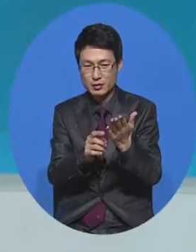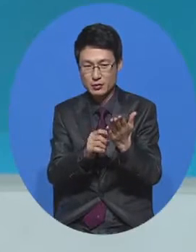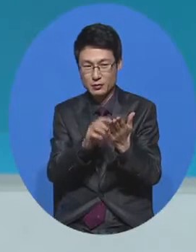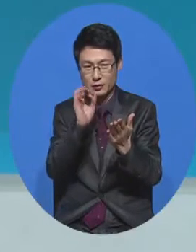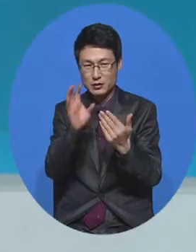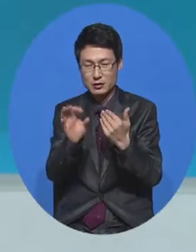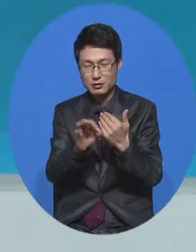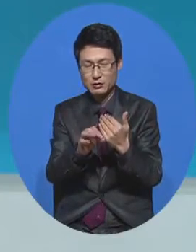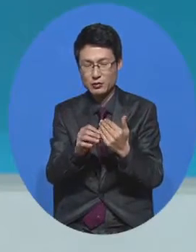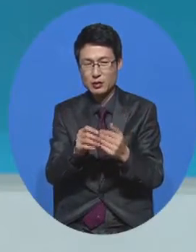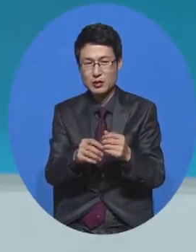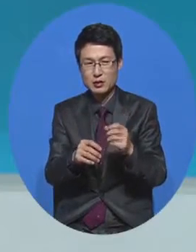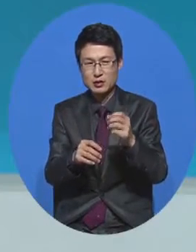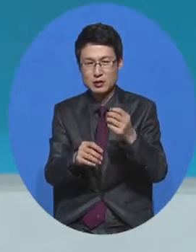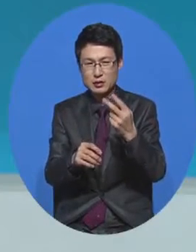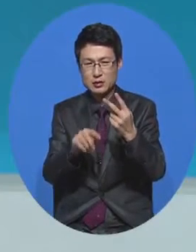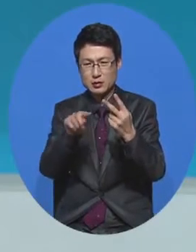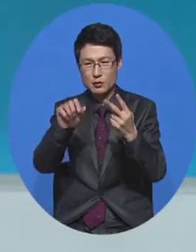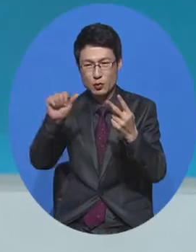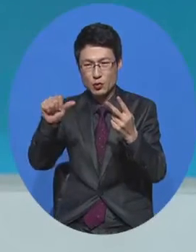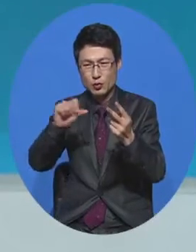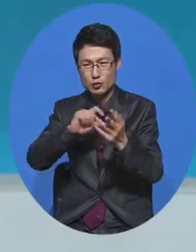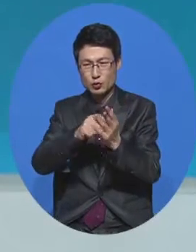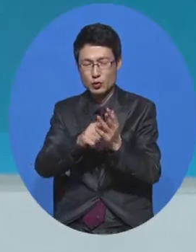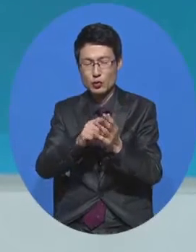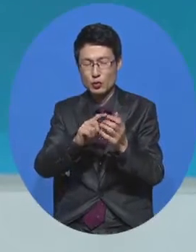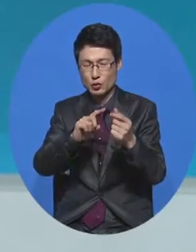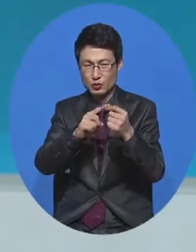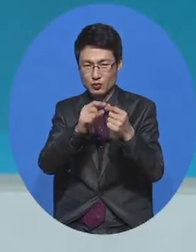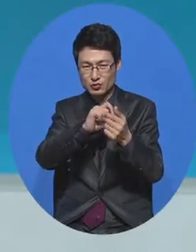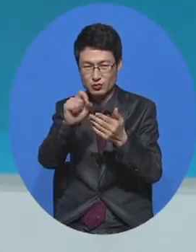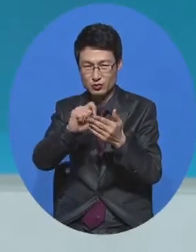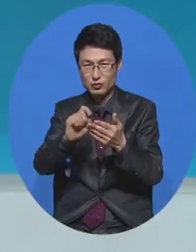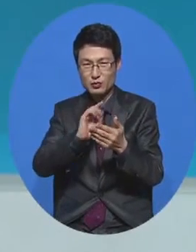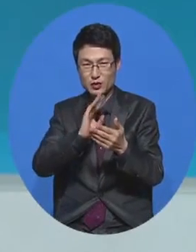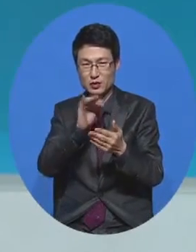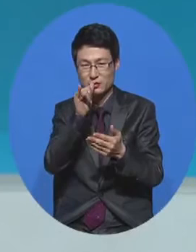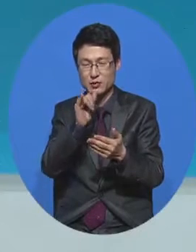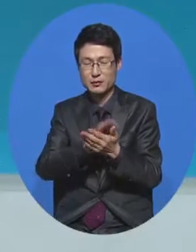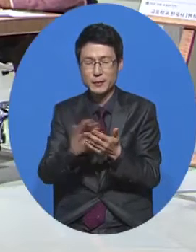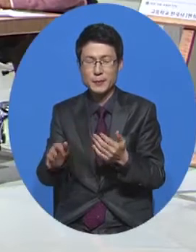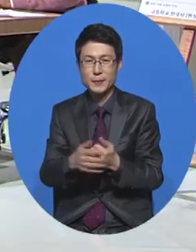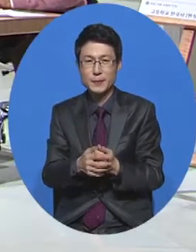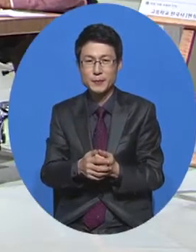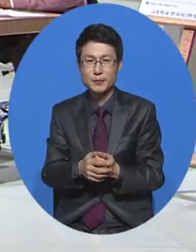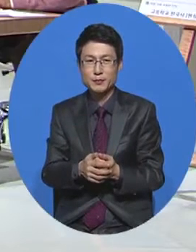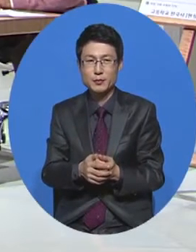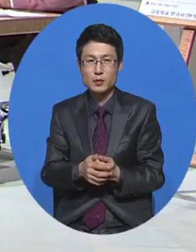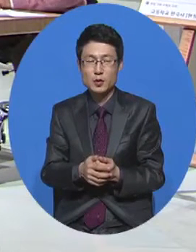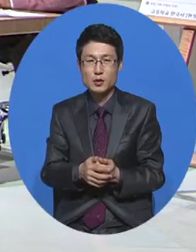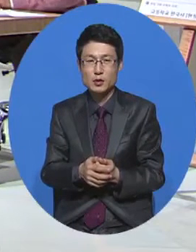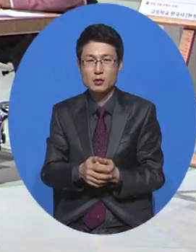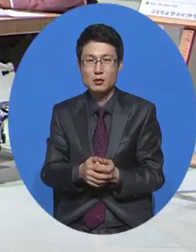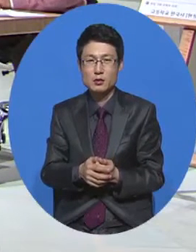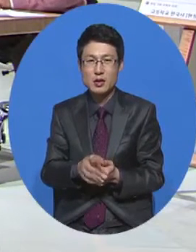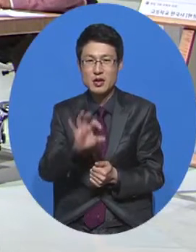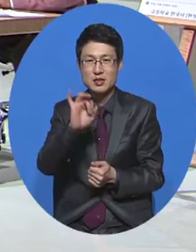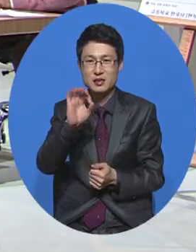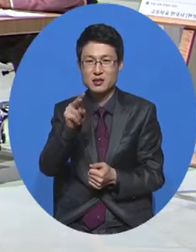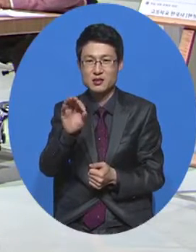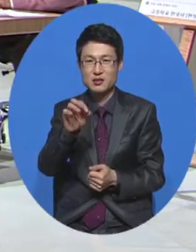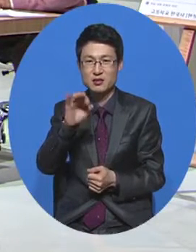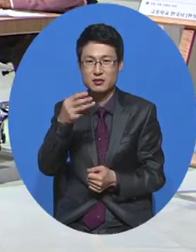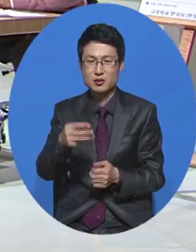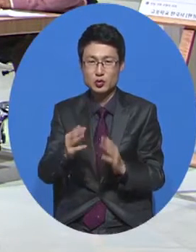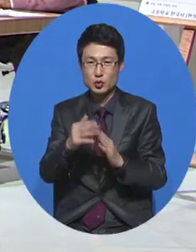한다면 이쯤 5줄 정도 밖에 안 된다고 봐야죠 4 그 우리 이용해 소장님이 잠깐 얘기를 해 주기는